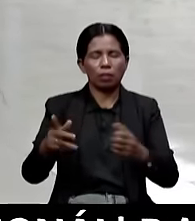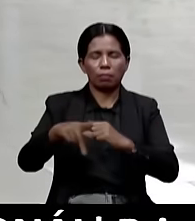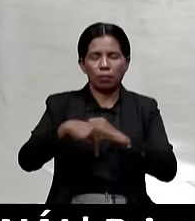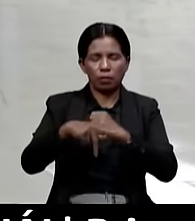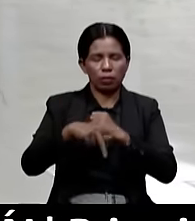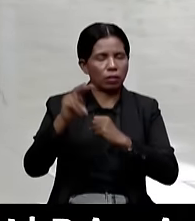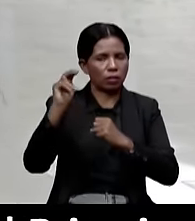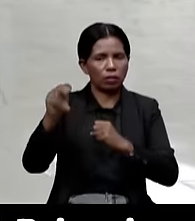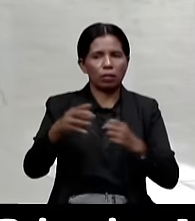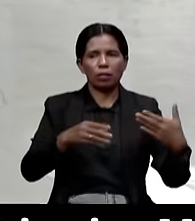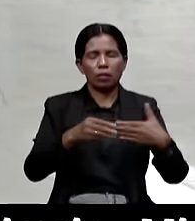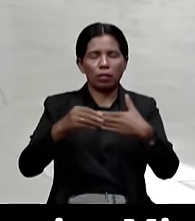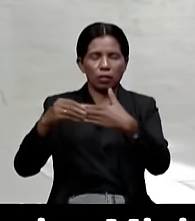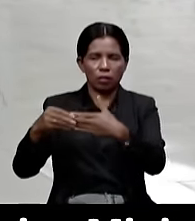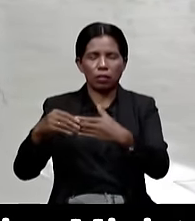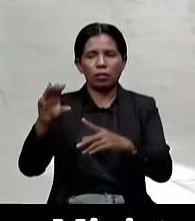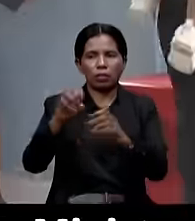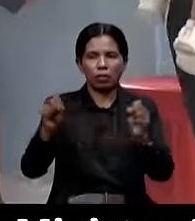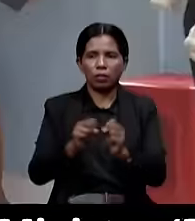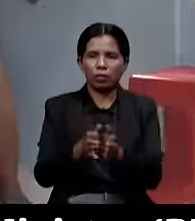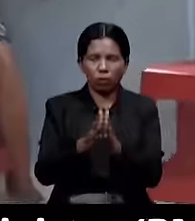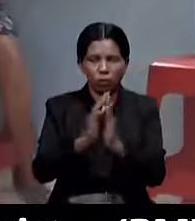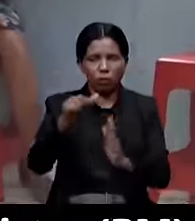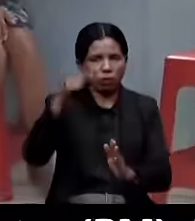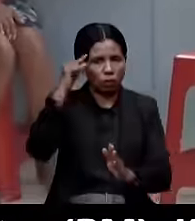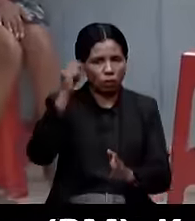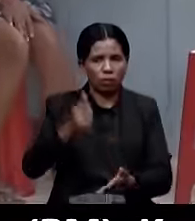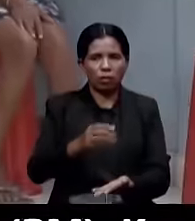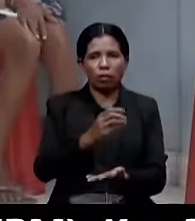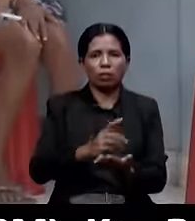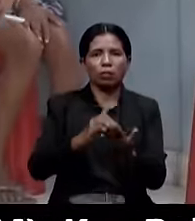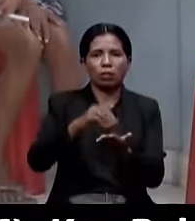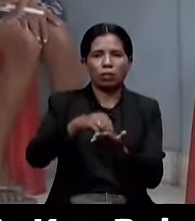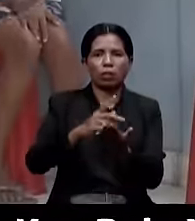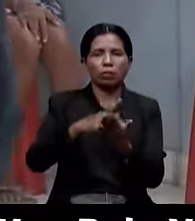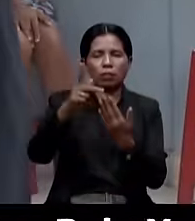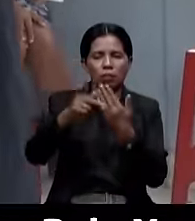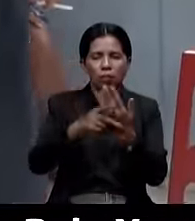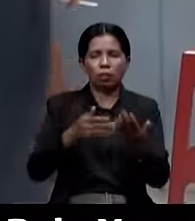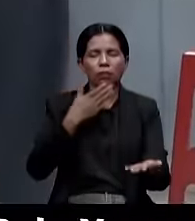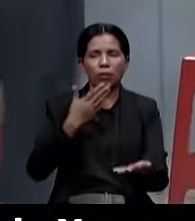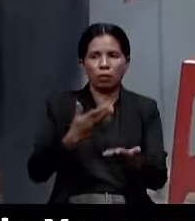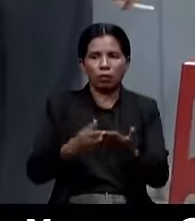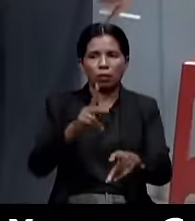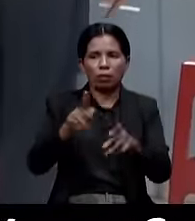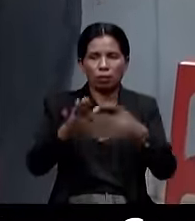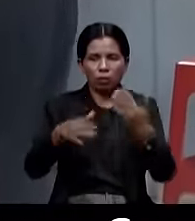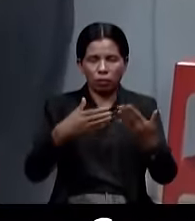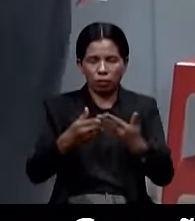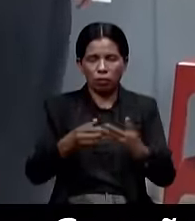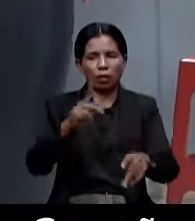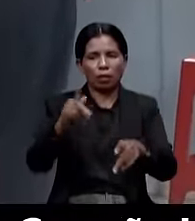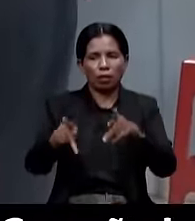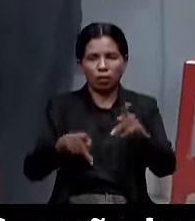nian no líder comunitária nei husu governo atu tau programa nebe fo benefício ba povo liu ba povo